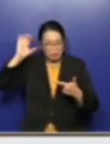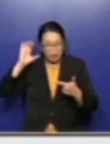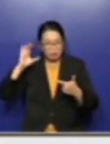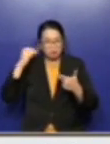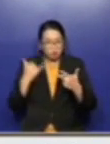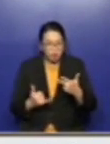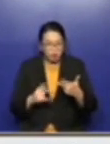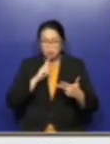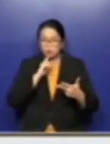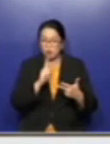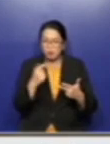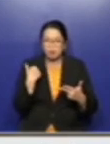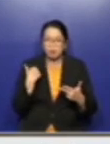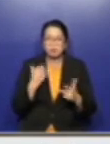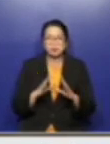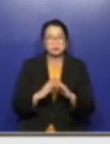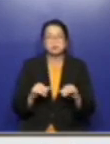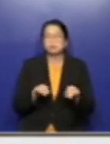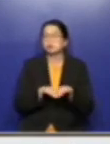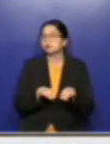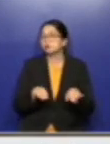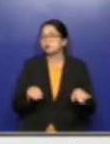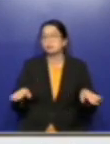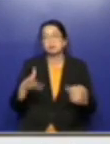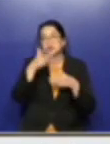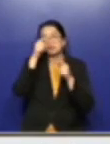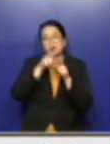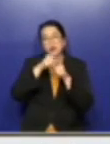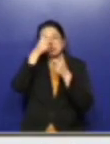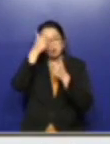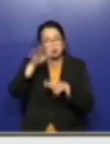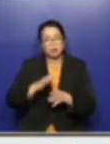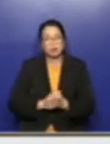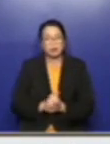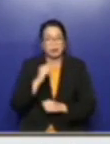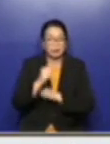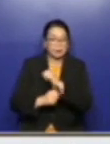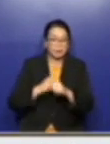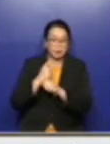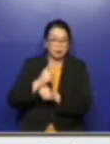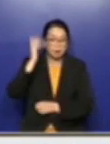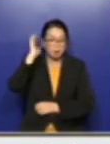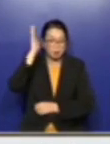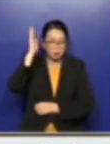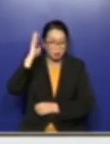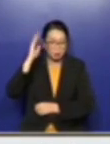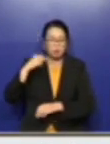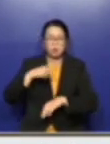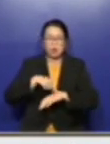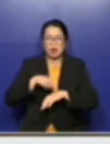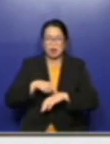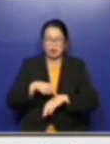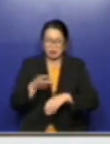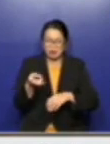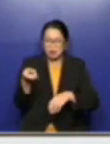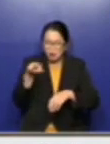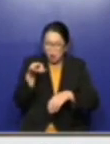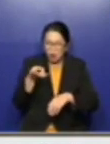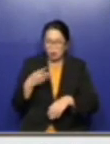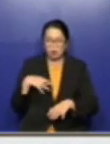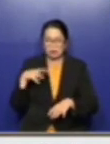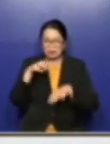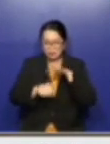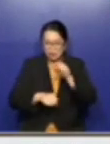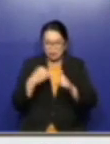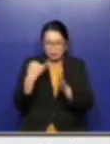ารมวลชนนะครับพวกผมมีเวลาปีนึงครั้งเดียวอภิปรายไม่ไว้วางใจมีเวลาแค่กระทู้ถามมีเวลาแค่คณะกรรม